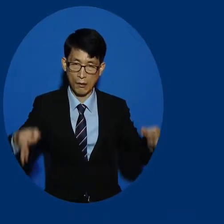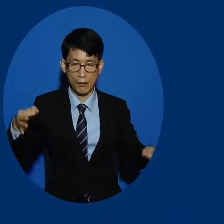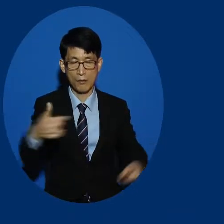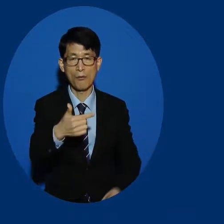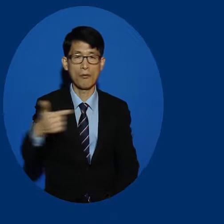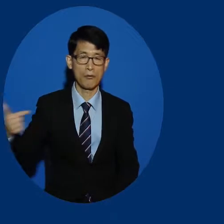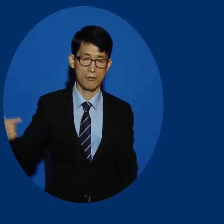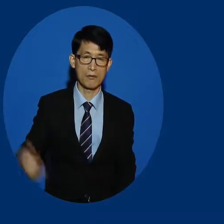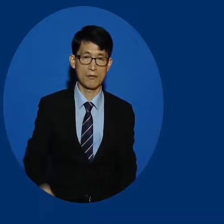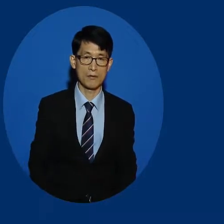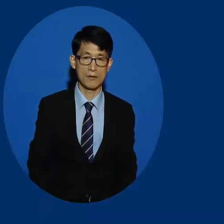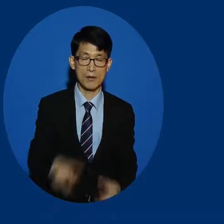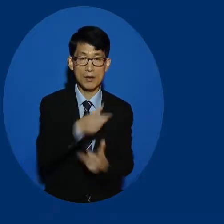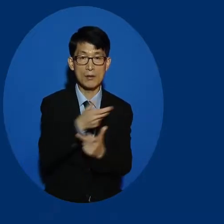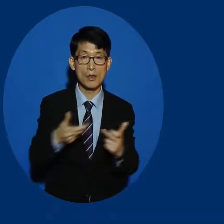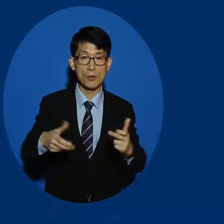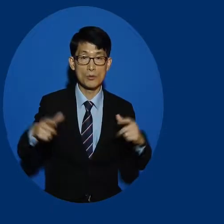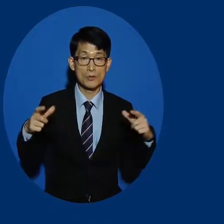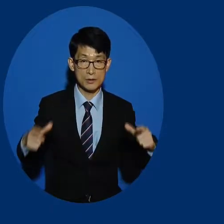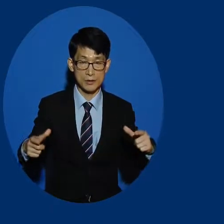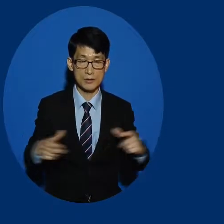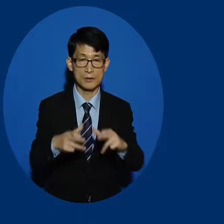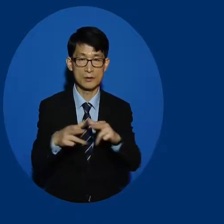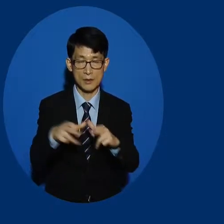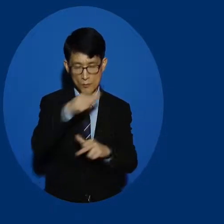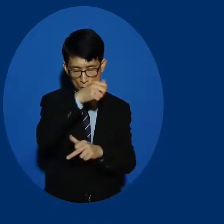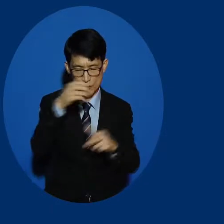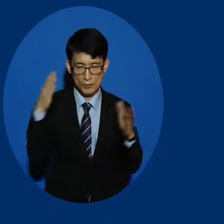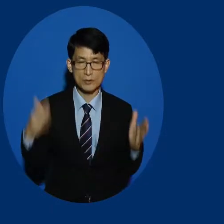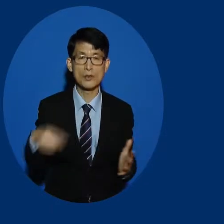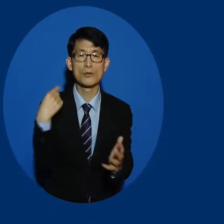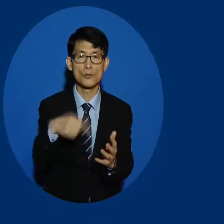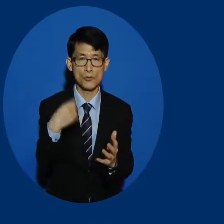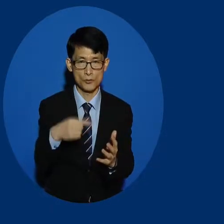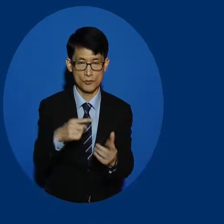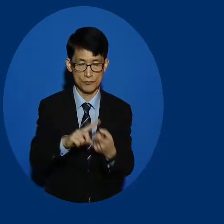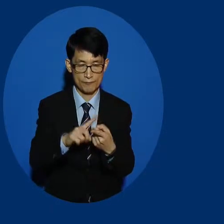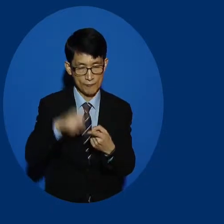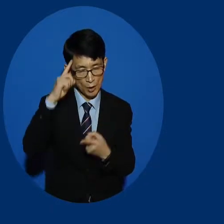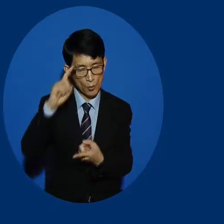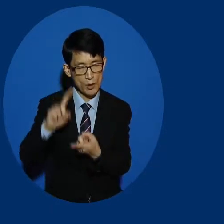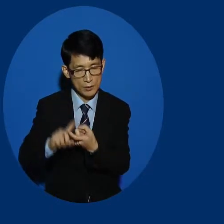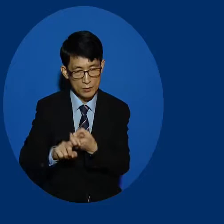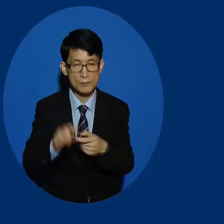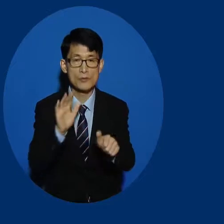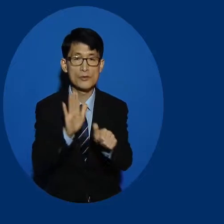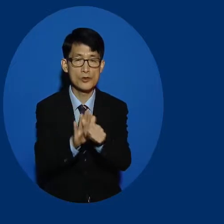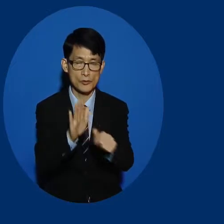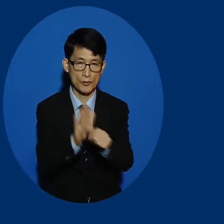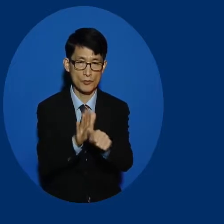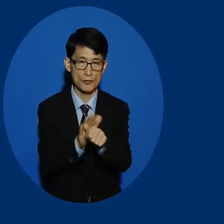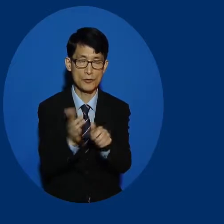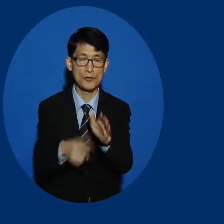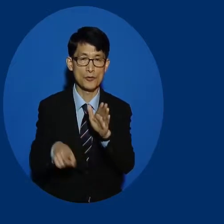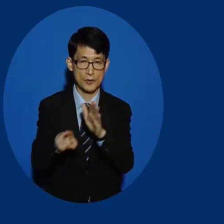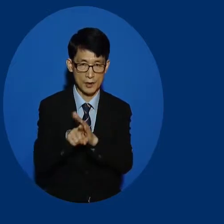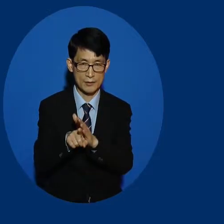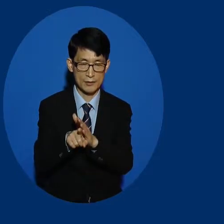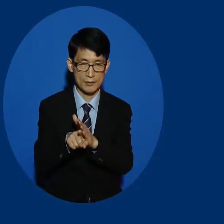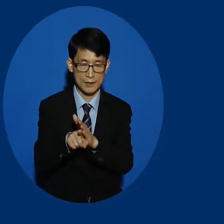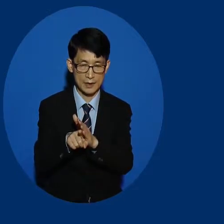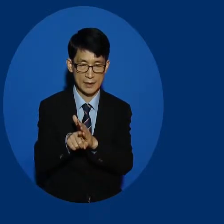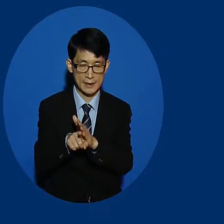앞으로 우리 강원도 역시 이 장애인 평생교육에 좀 더 많은 관심과 지원을 위한